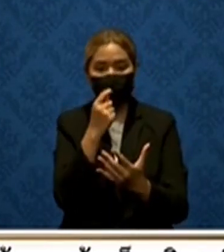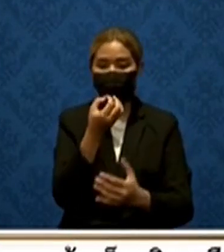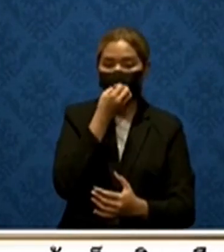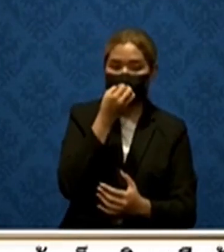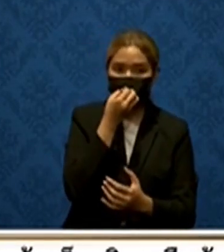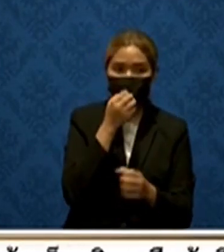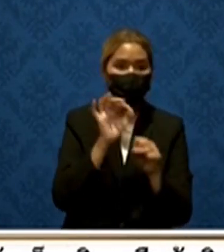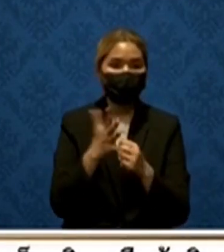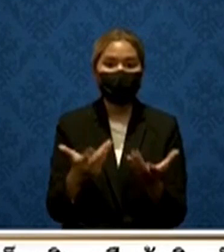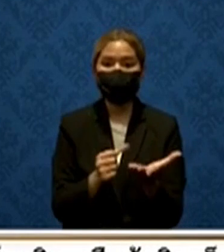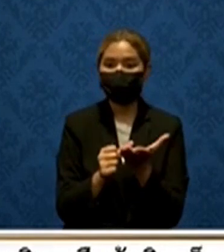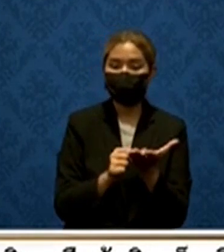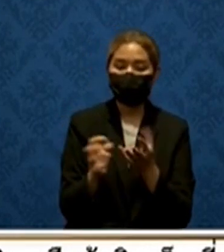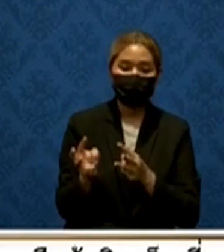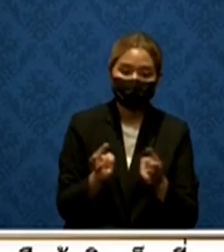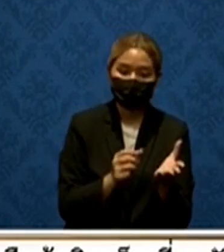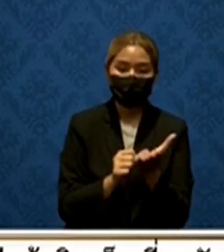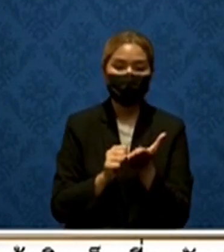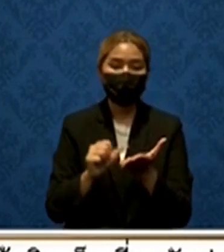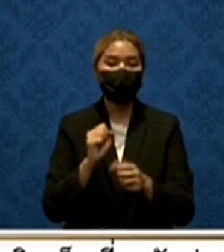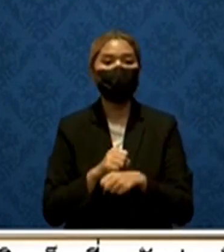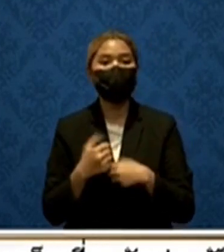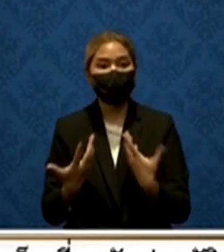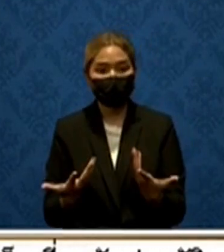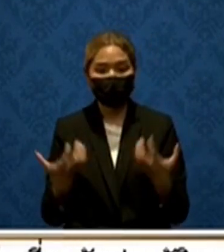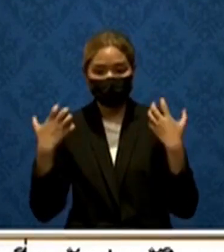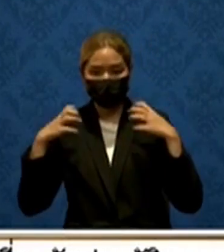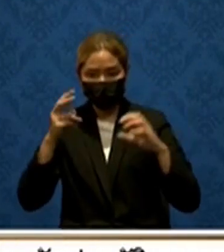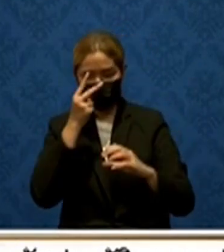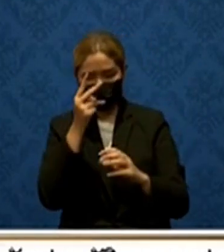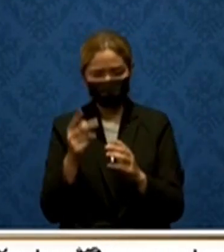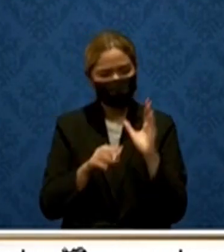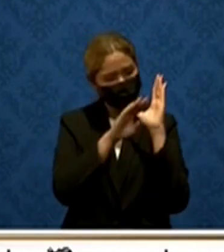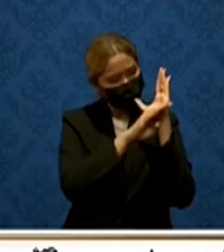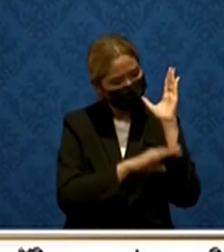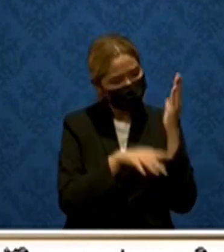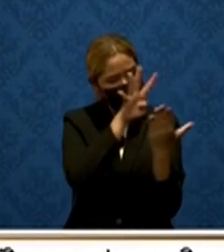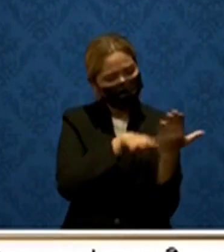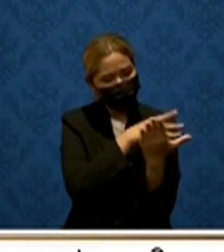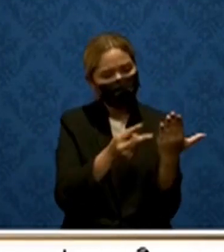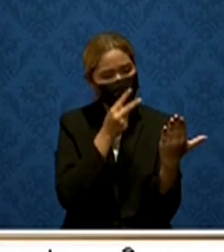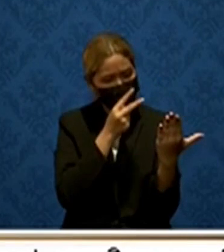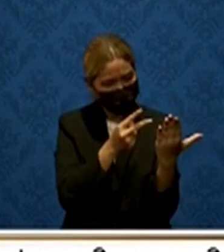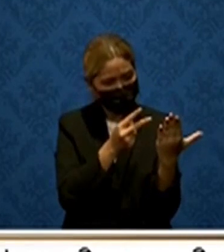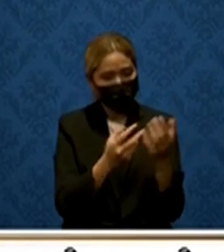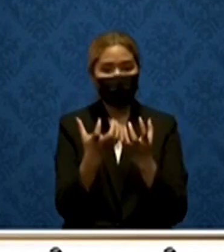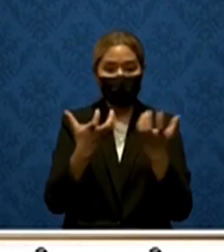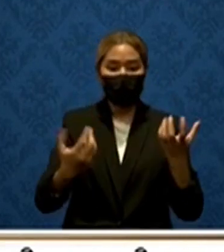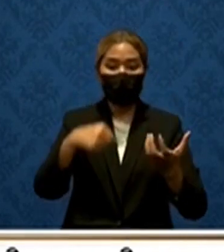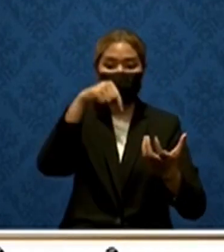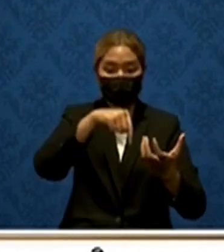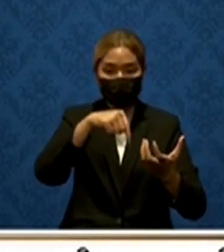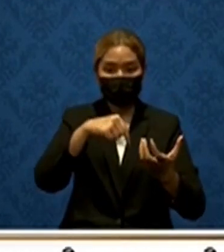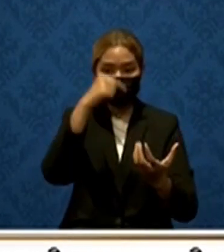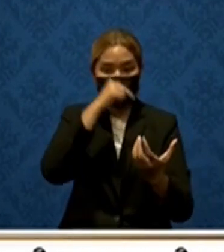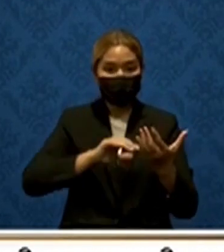จะแก้ปัญหามัอย่างไรรัฐบาจงต้องดูทั้งสองด้านดูวา 1 สต็อกอาหารใ